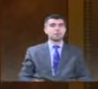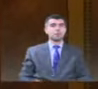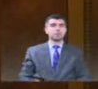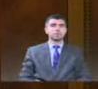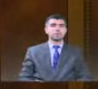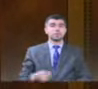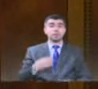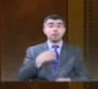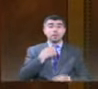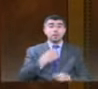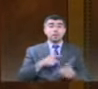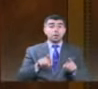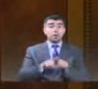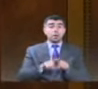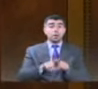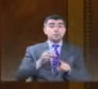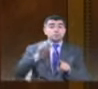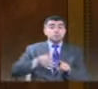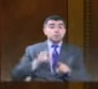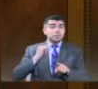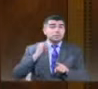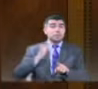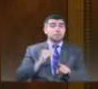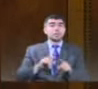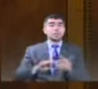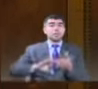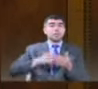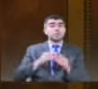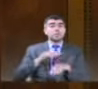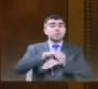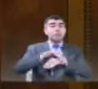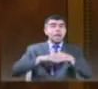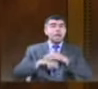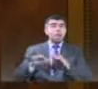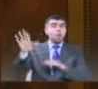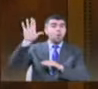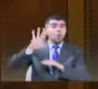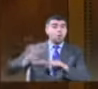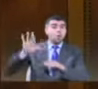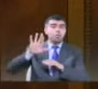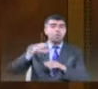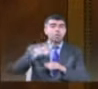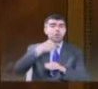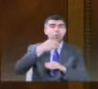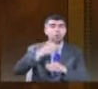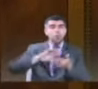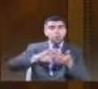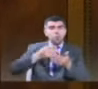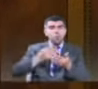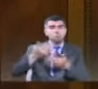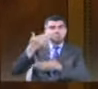إن حصول المغرب على مكانة وضع متقدم مع الاتحاد الأوروبي وعلى صفة شريك من أجل